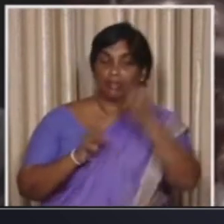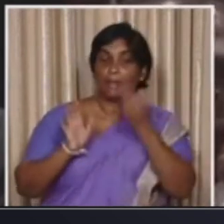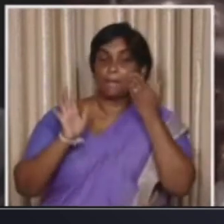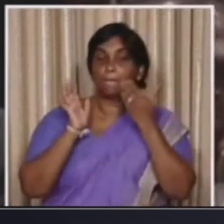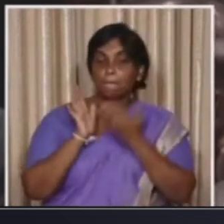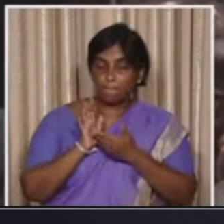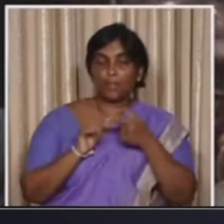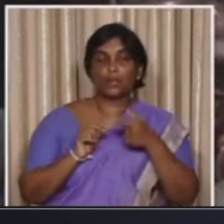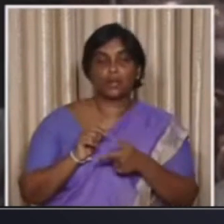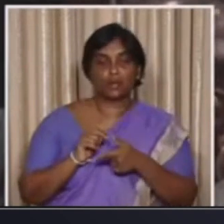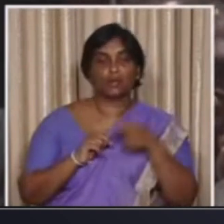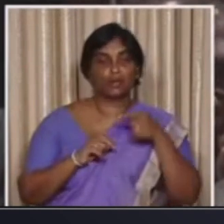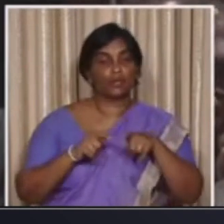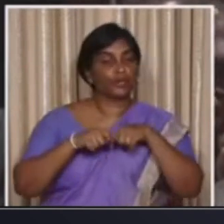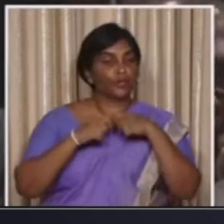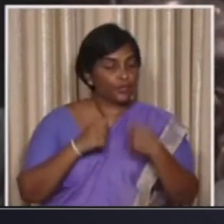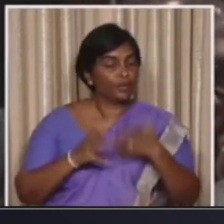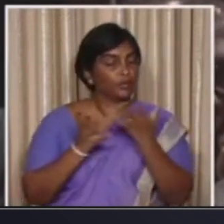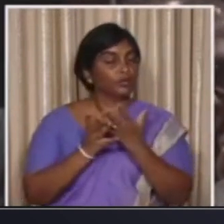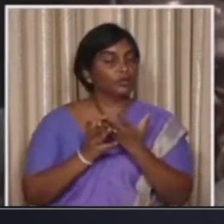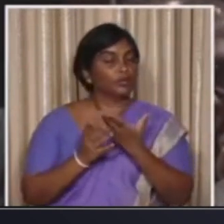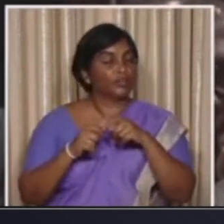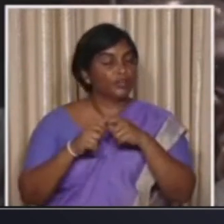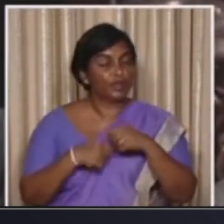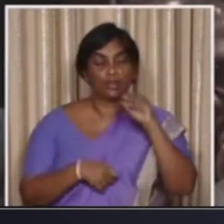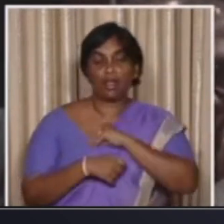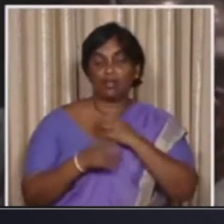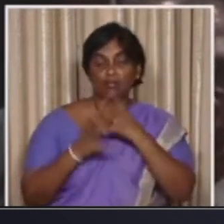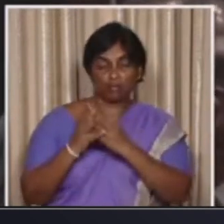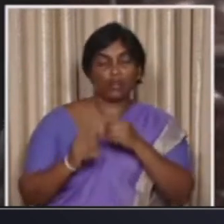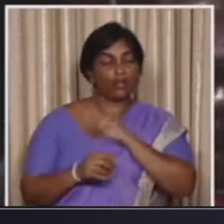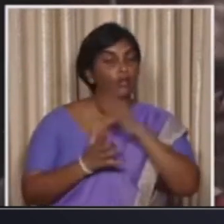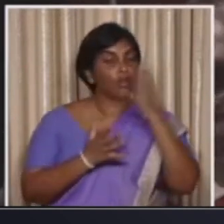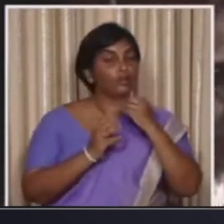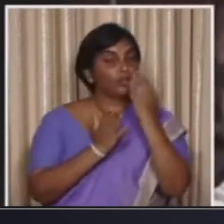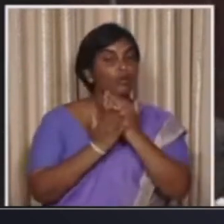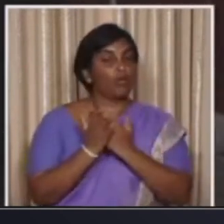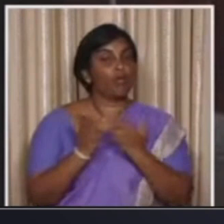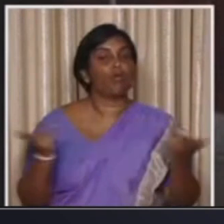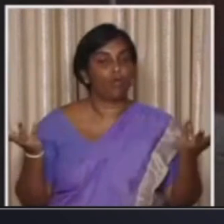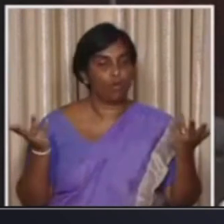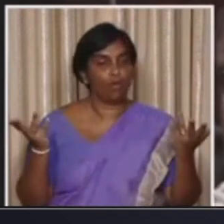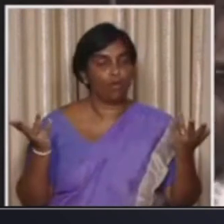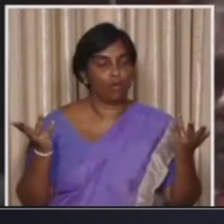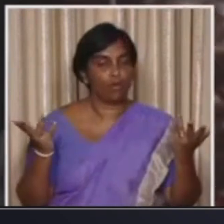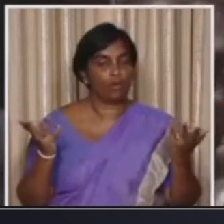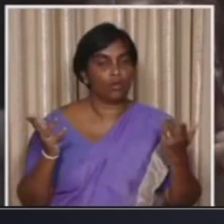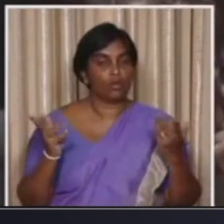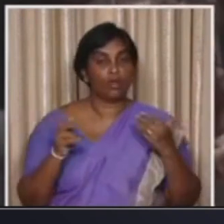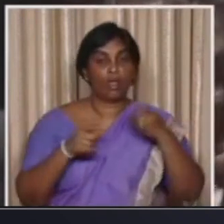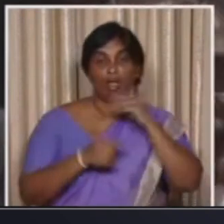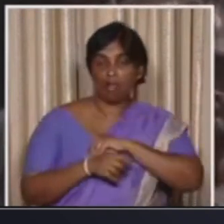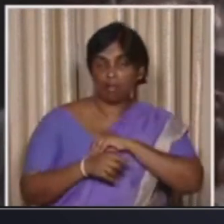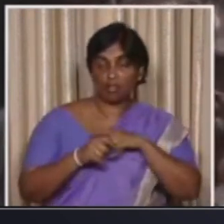කියලා මේකේ මේ වියදම පියවා ගන්න ආදායම් මාර්ග විස්තර කරපු ලේඛනේ කෝ කියලා